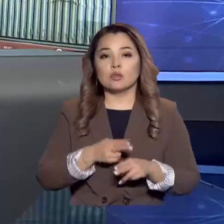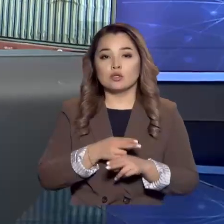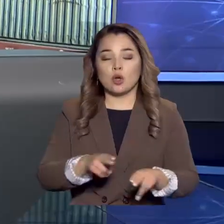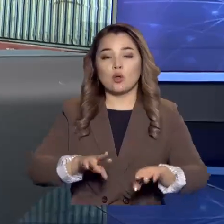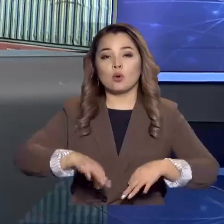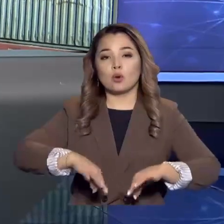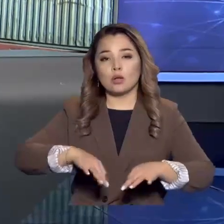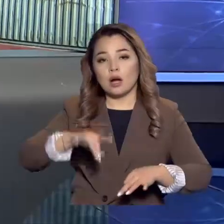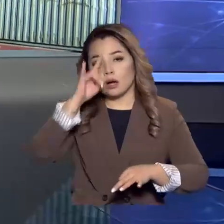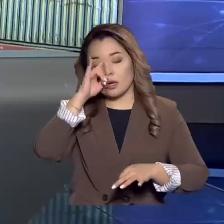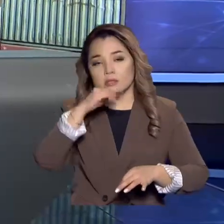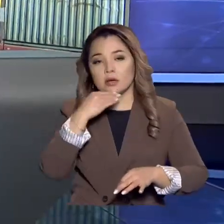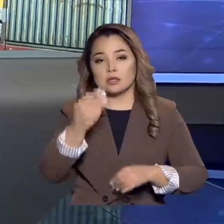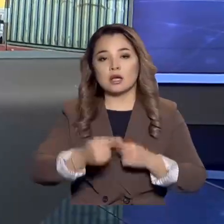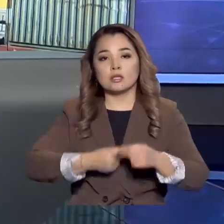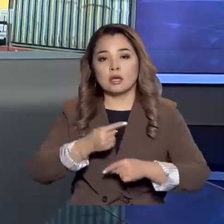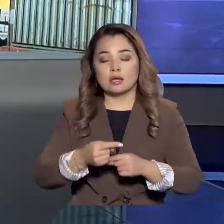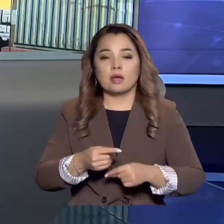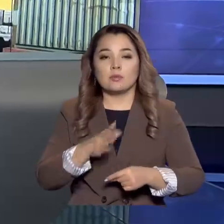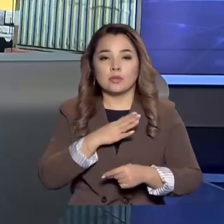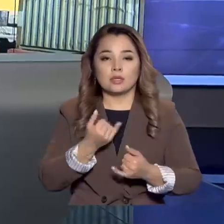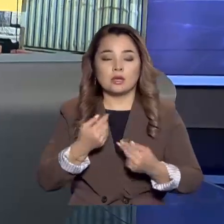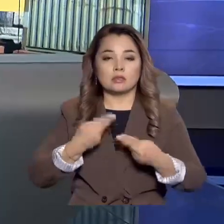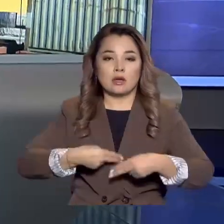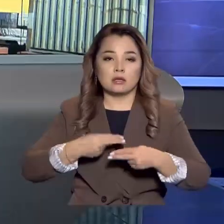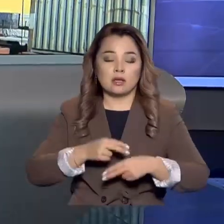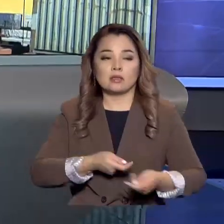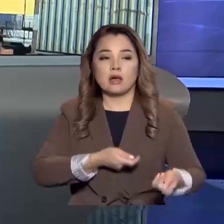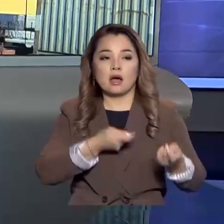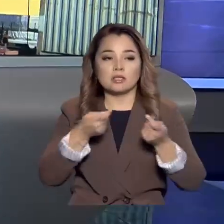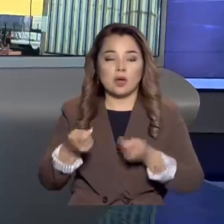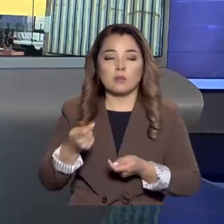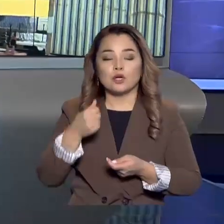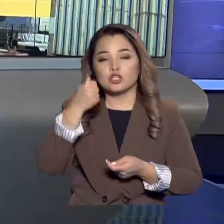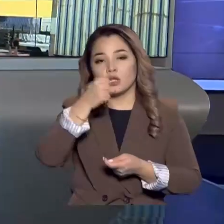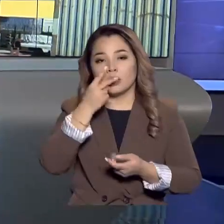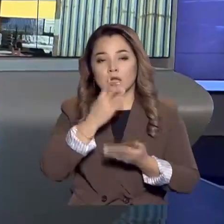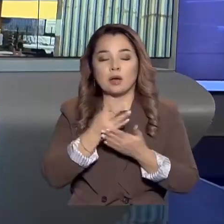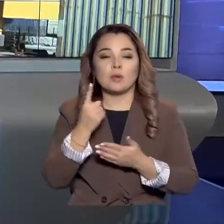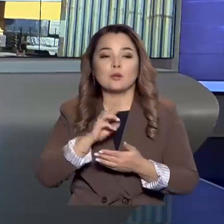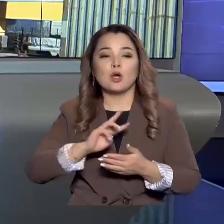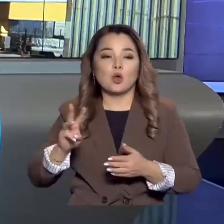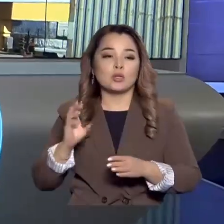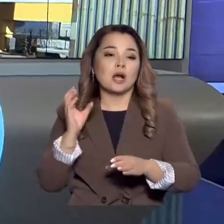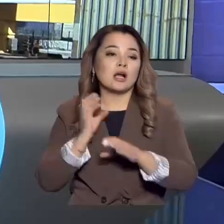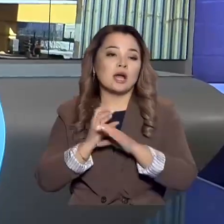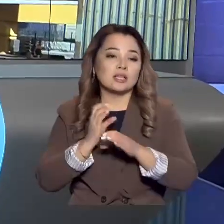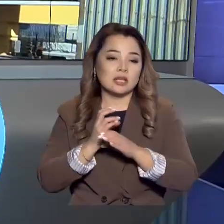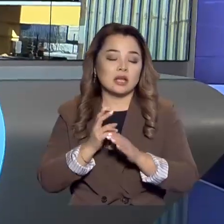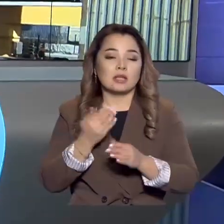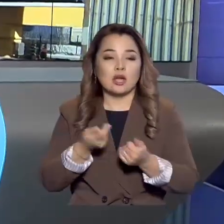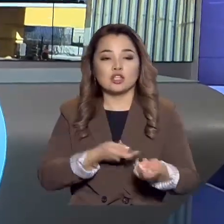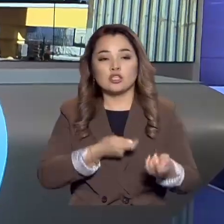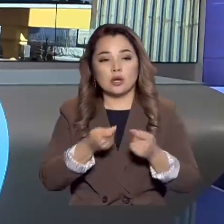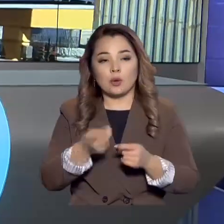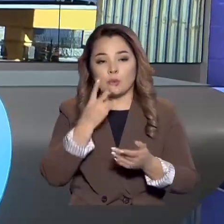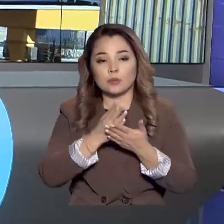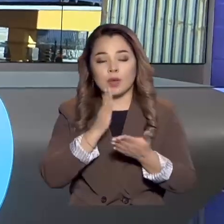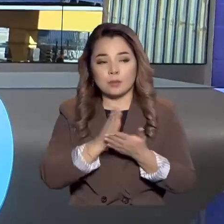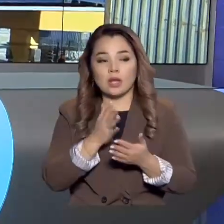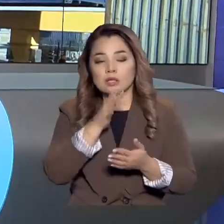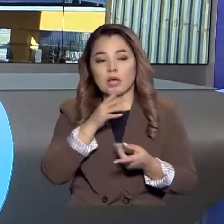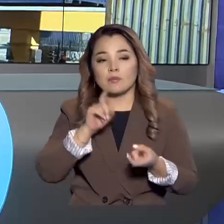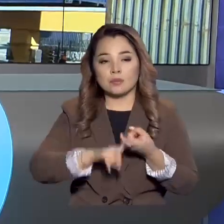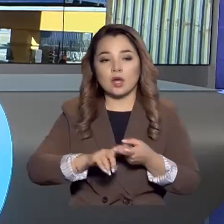Теміржол көлігімен Қазақстан арқылы өтетін транзиттік тасымалдың жылдық көлемі 1 миллион контейнерге жетті. Бұл тәуелсіздік жылдары